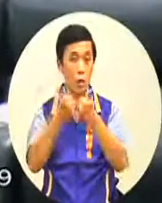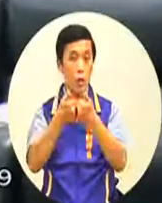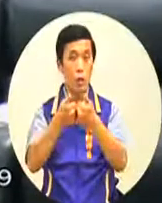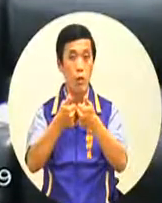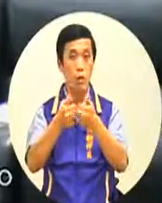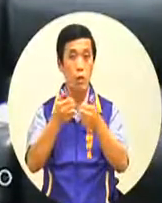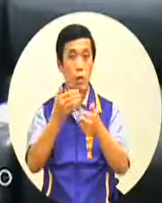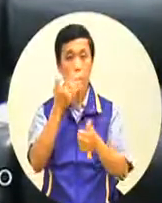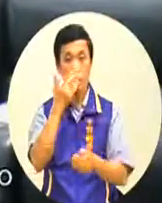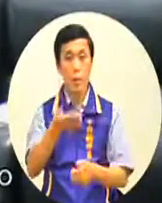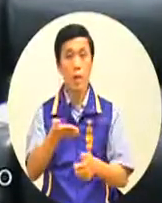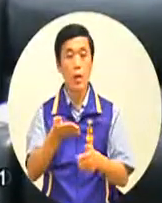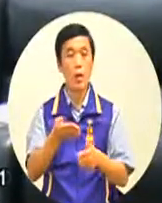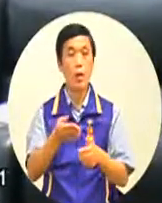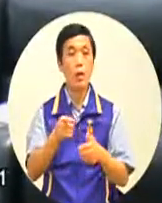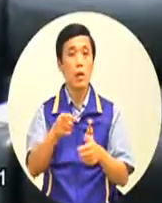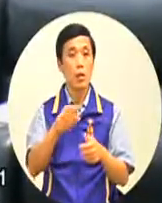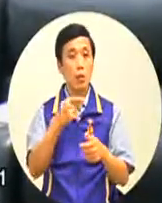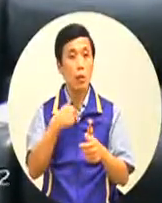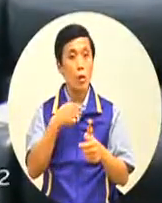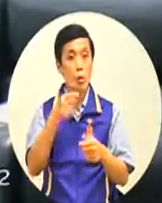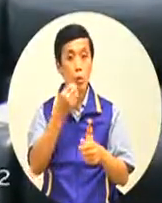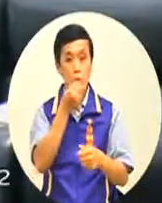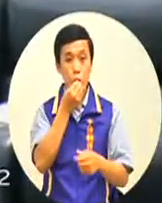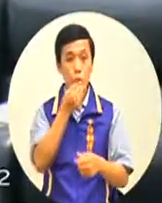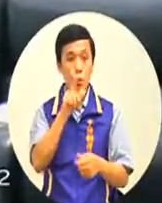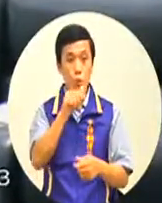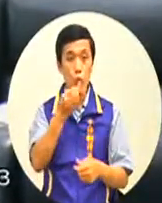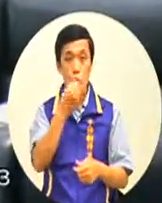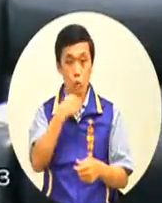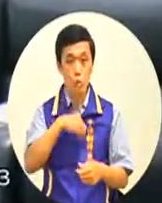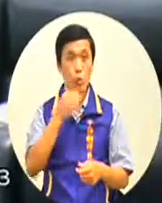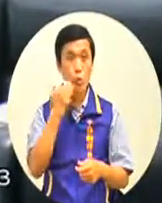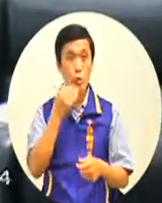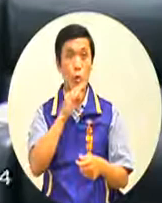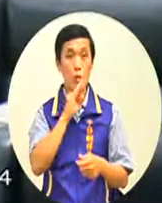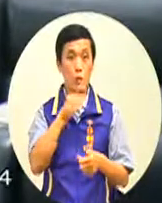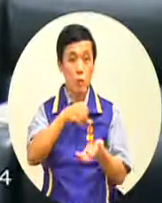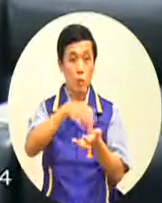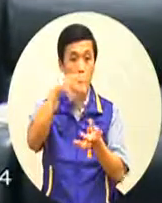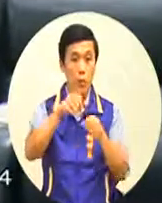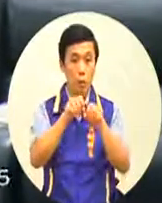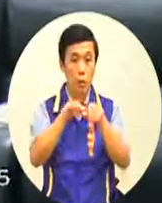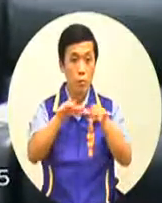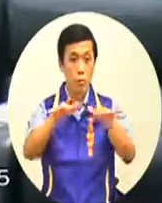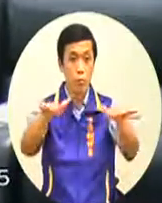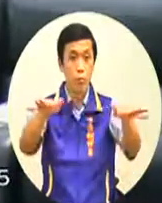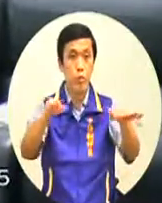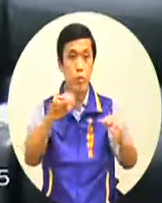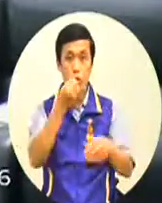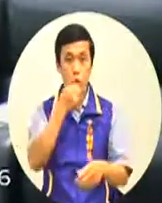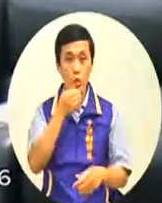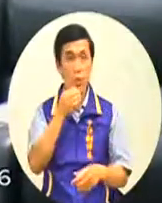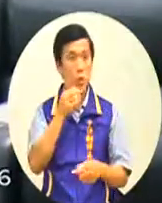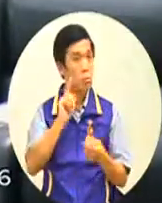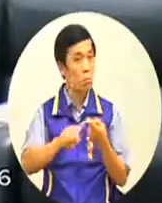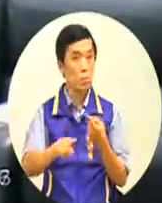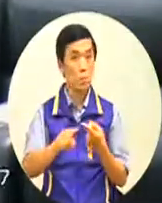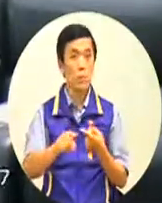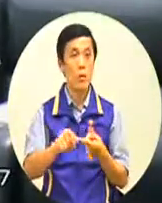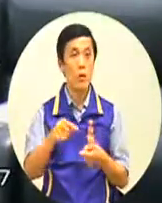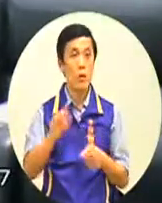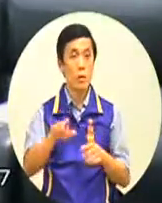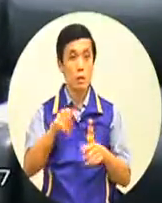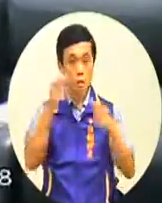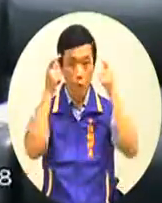么？东西吃下去，如果辐射食品会是有问题的。结果我们去抗议啊，高雄这一场